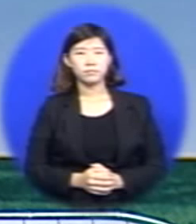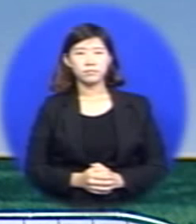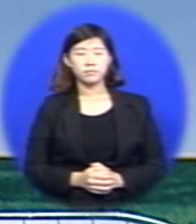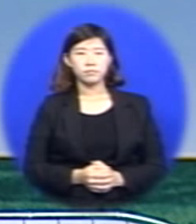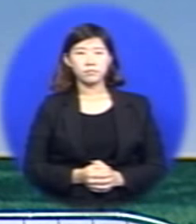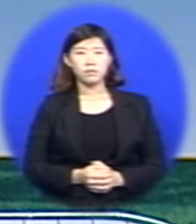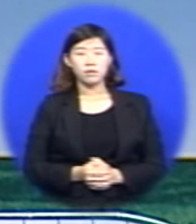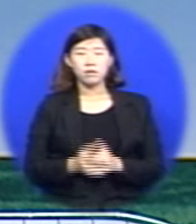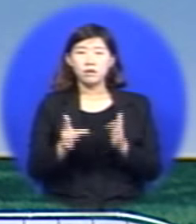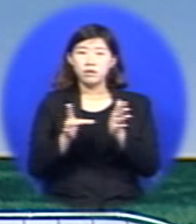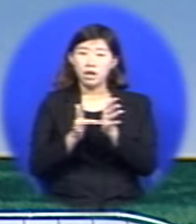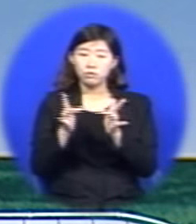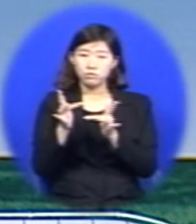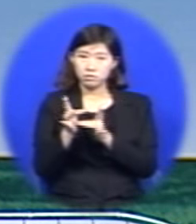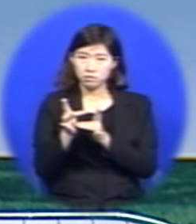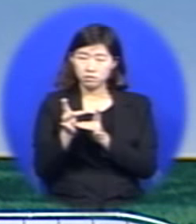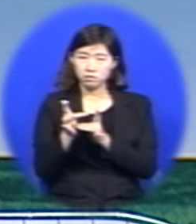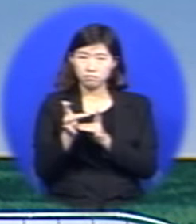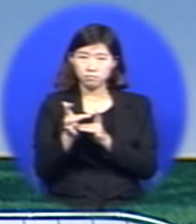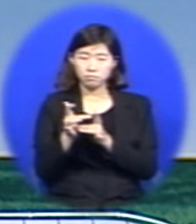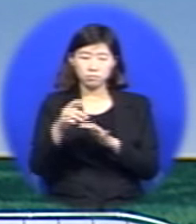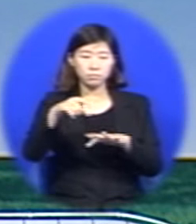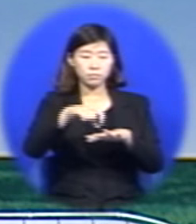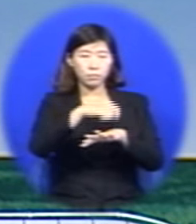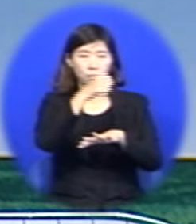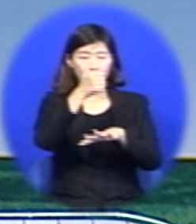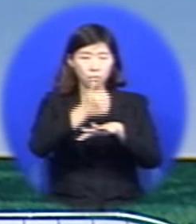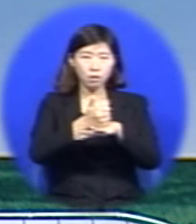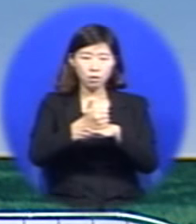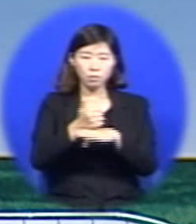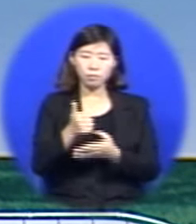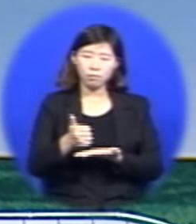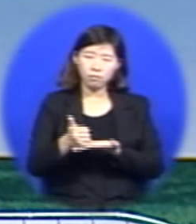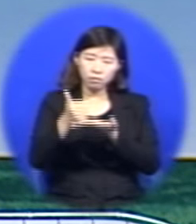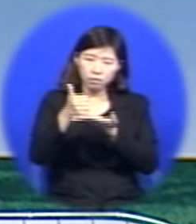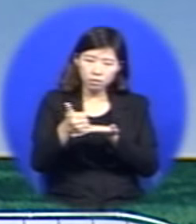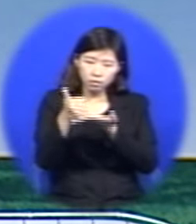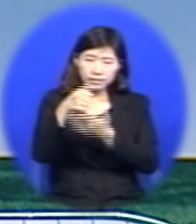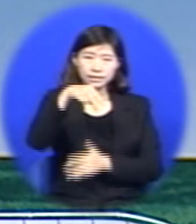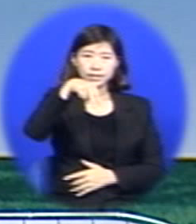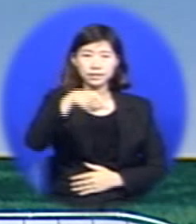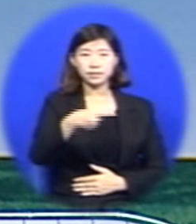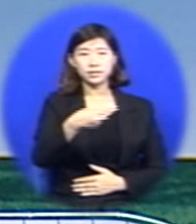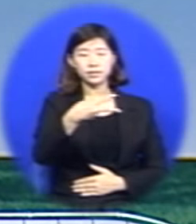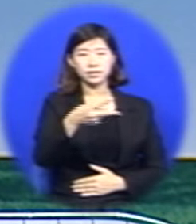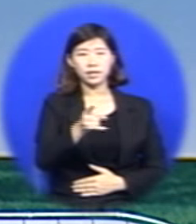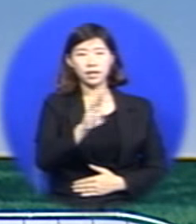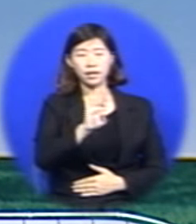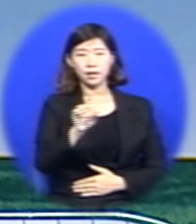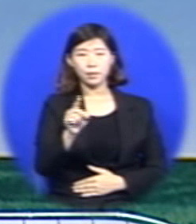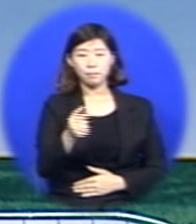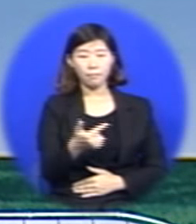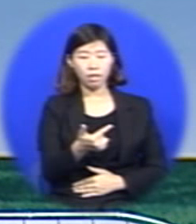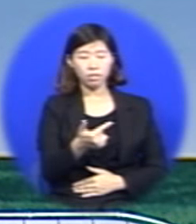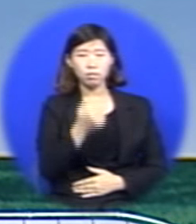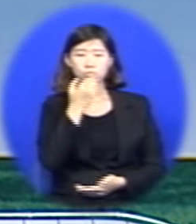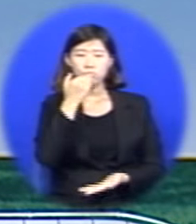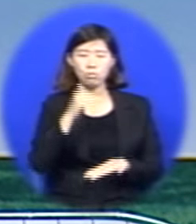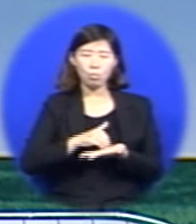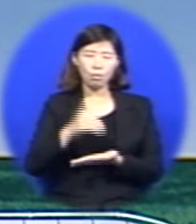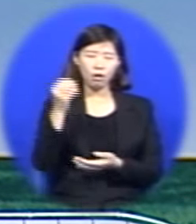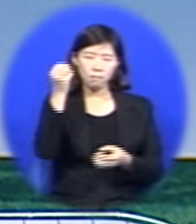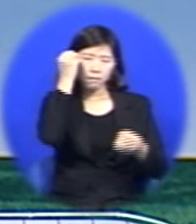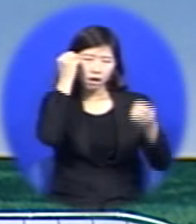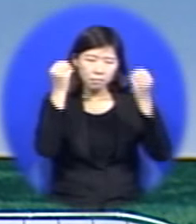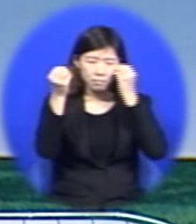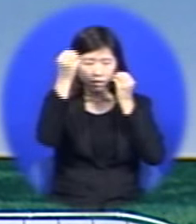그 예수님을 왕으로 모시고 있었던 스데반은 돌에 맞아 죽을 때 그도 똑같은 기도를 했어요.